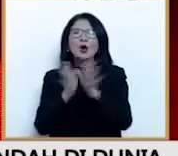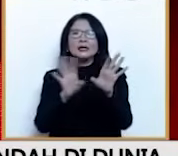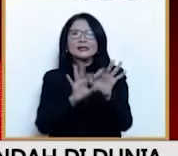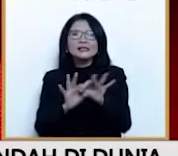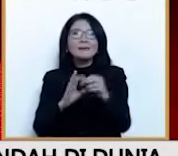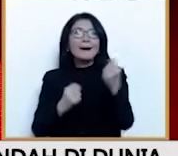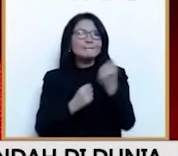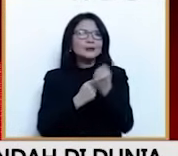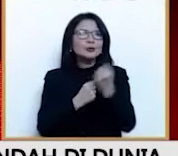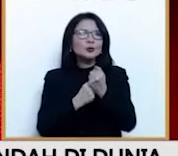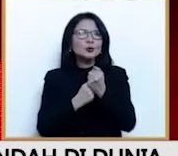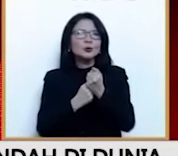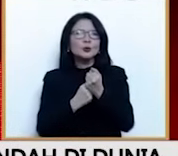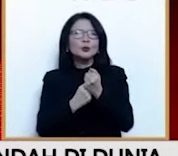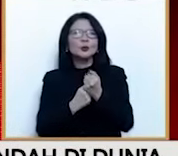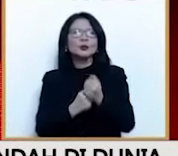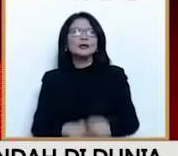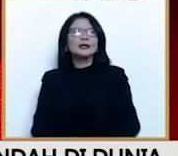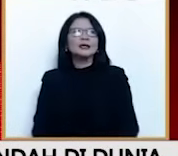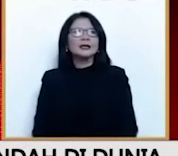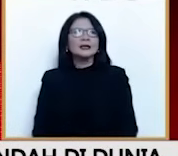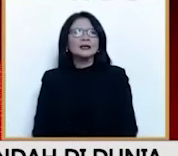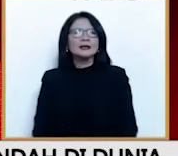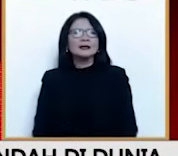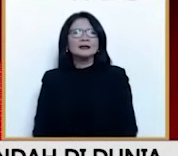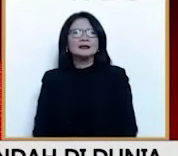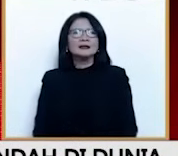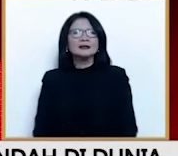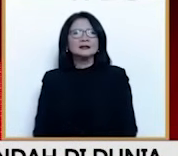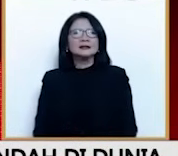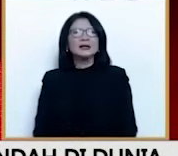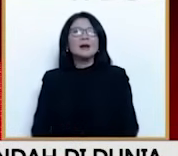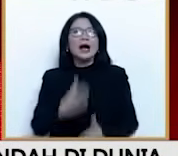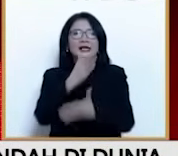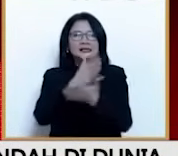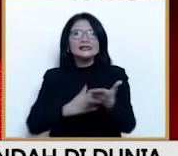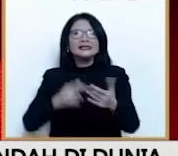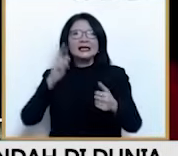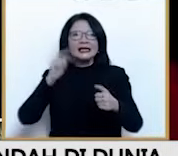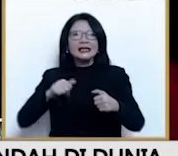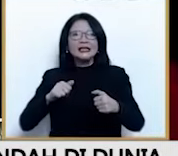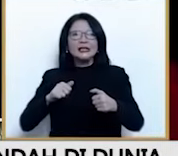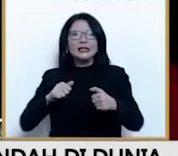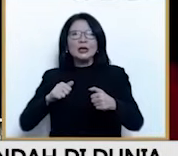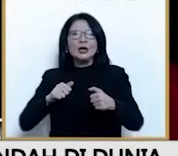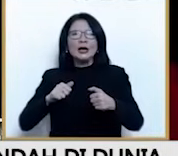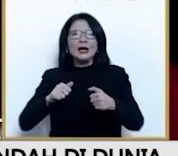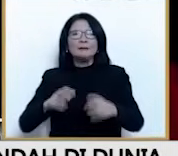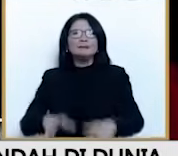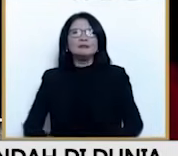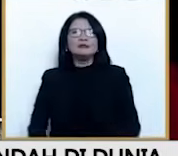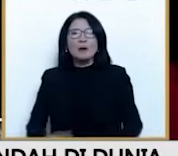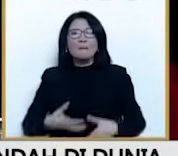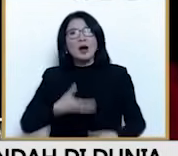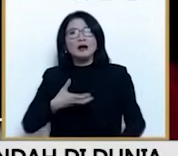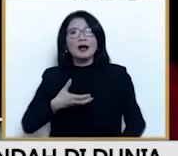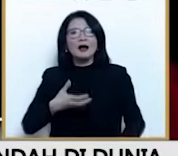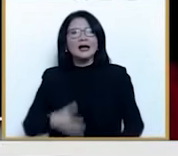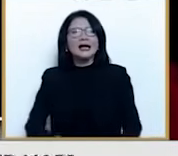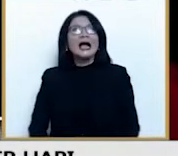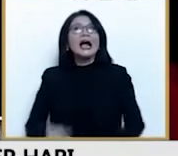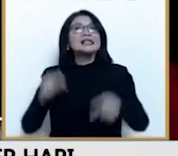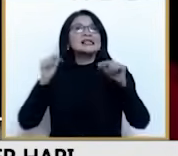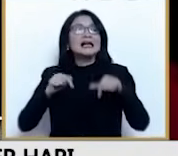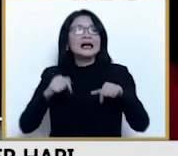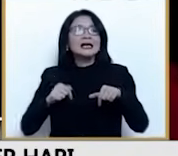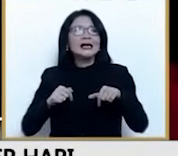para pendukung saat sesi ini terjadi. Kami sadari betul bahwa sesi ini bisa memancing tensi para pendukung, tapi mohon kerjasamanya. Nah,